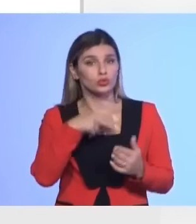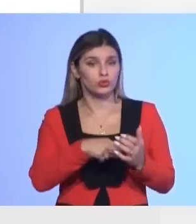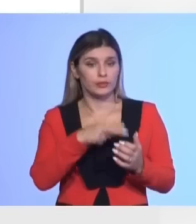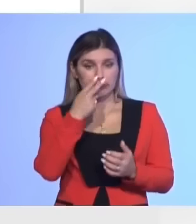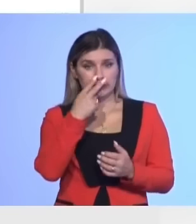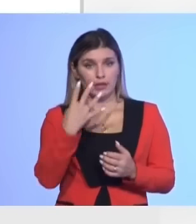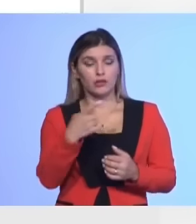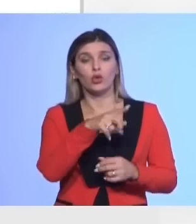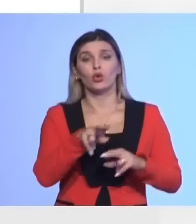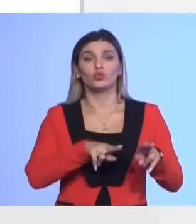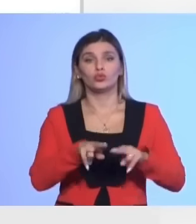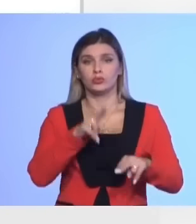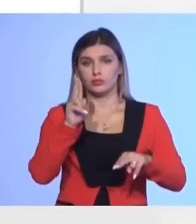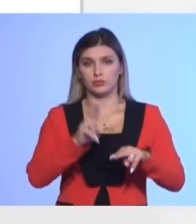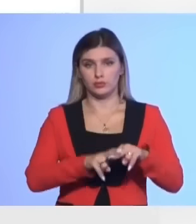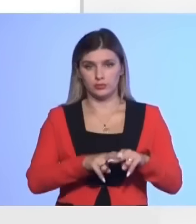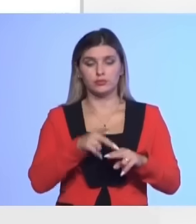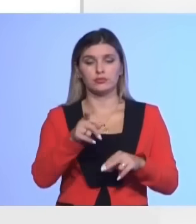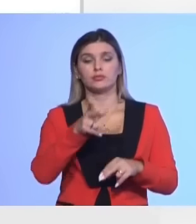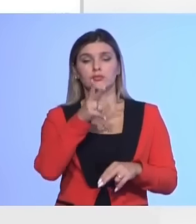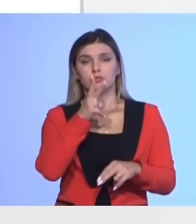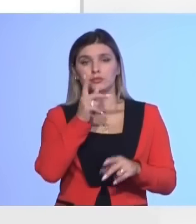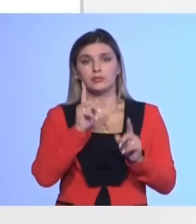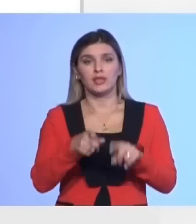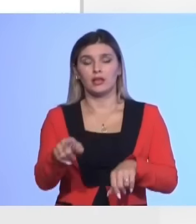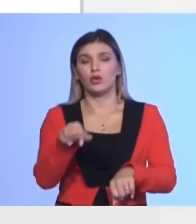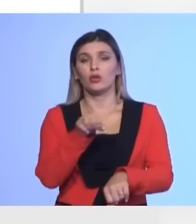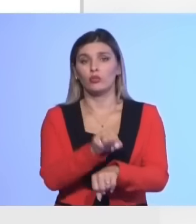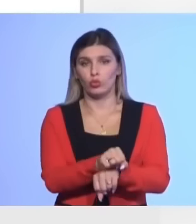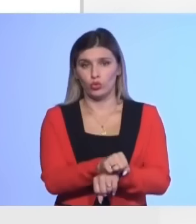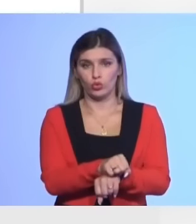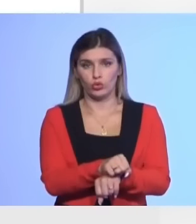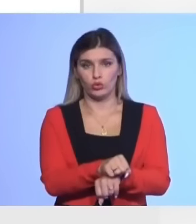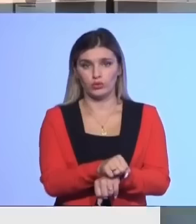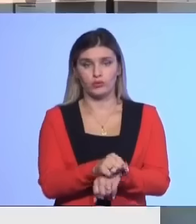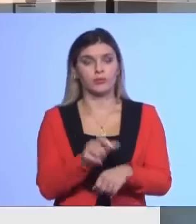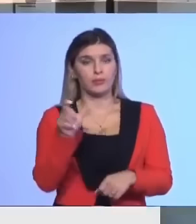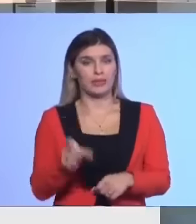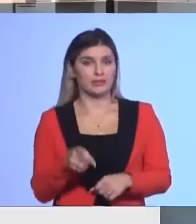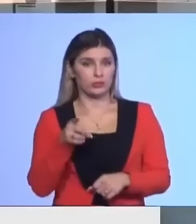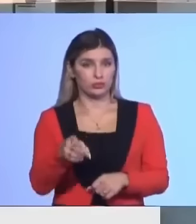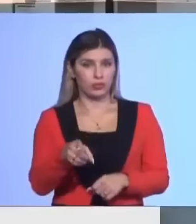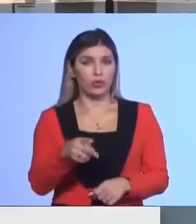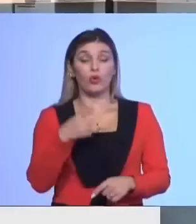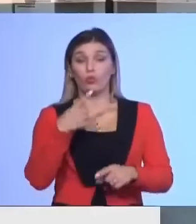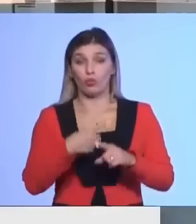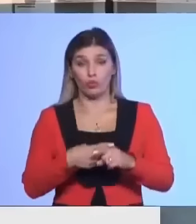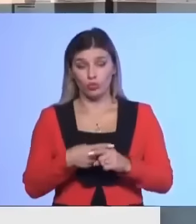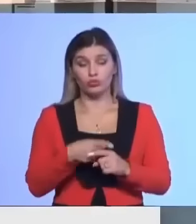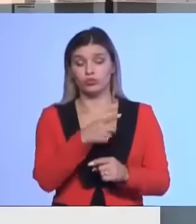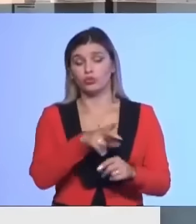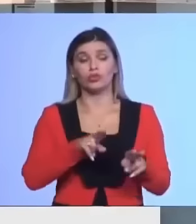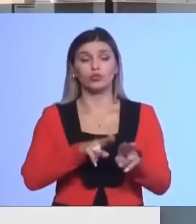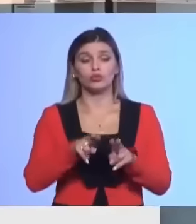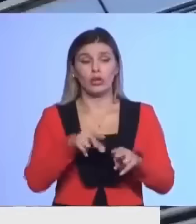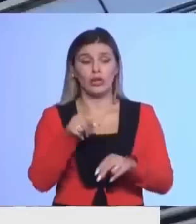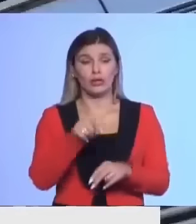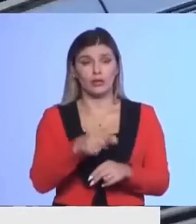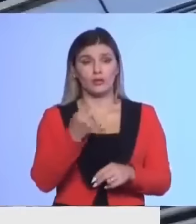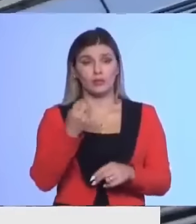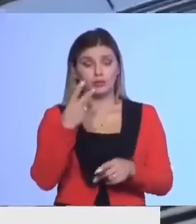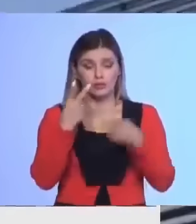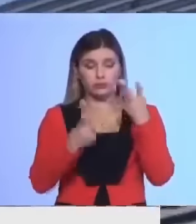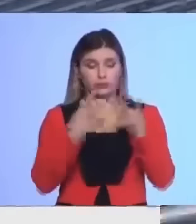akt akuzë me kërkesë për caktimin e masës së paraburgimit kundër të pandehurit. Ndërkaq, sipas tyre, gjykata themelore ka